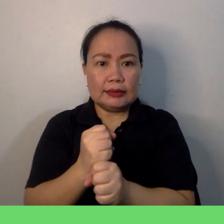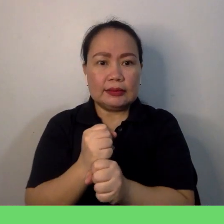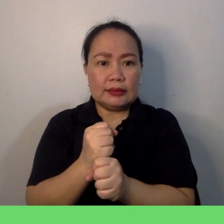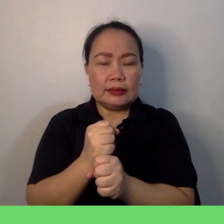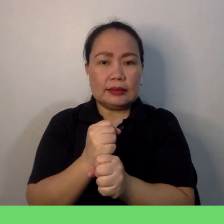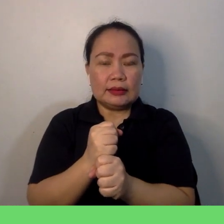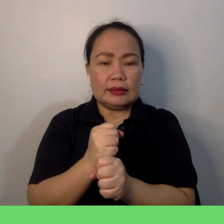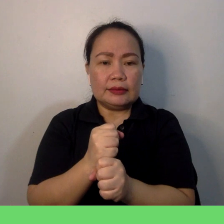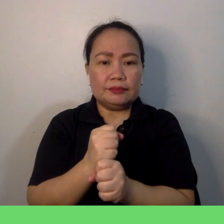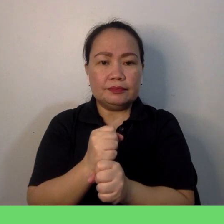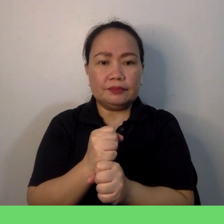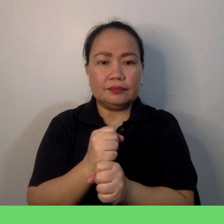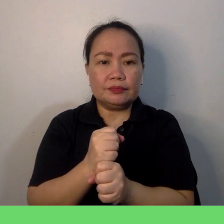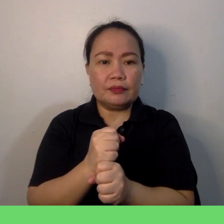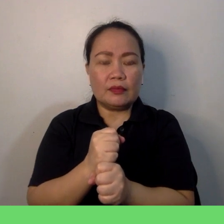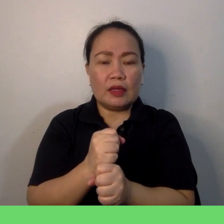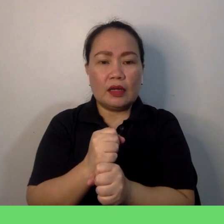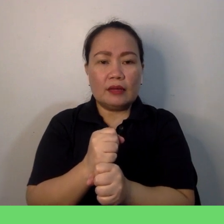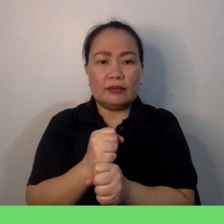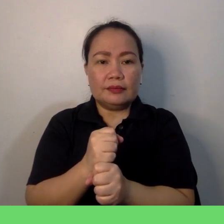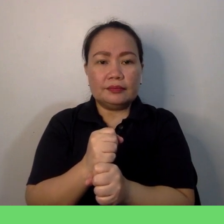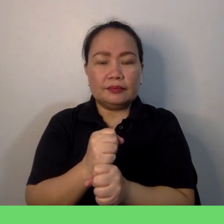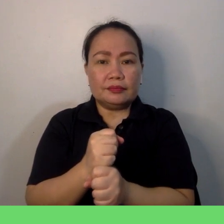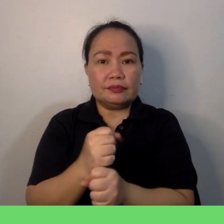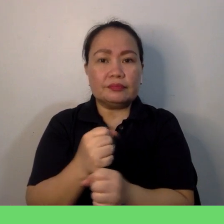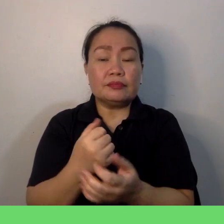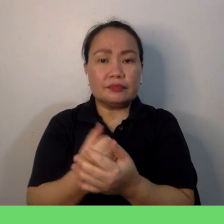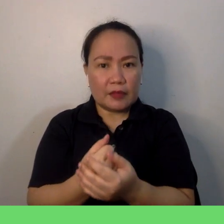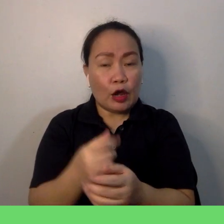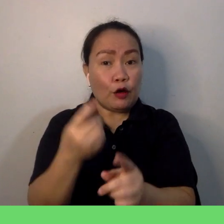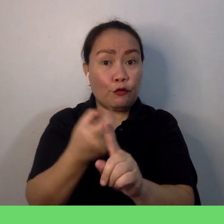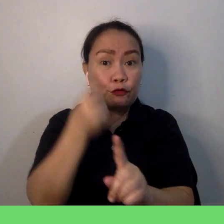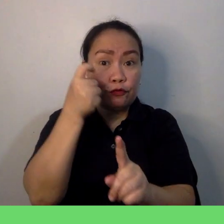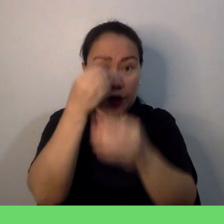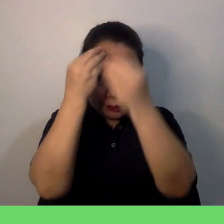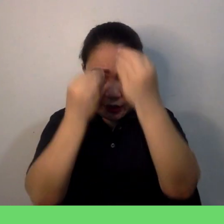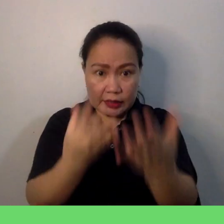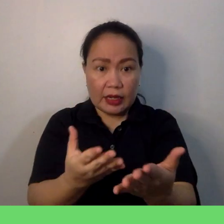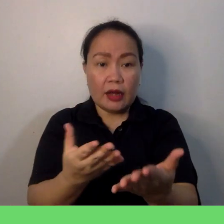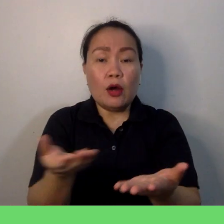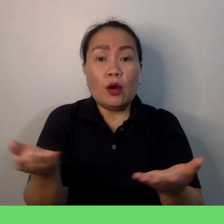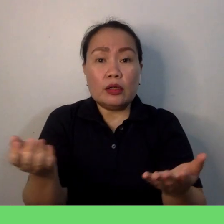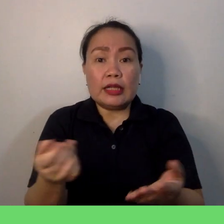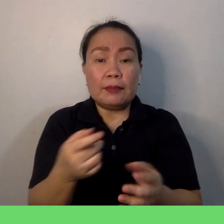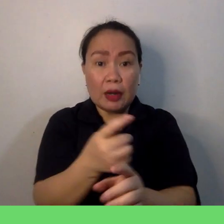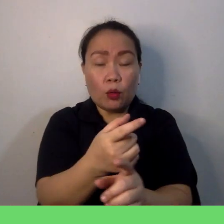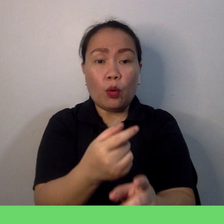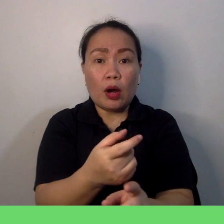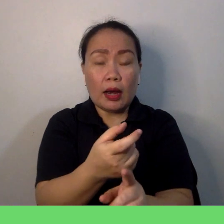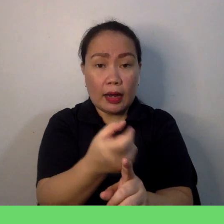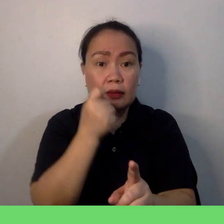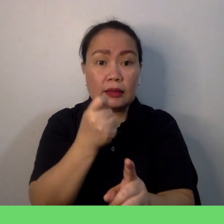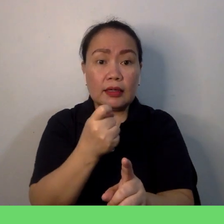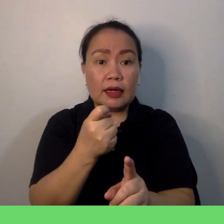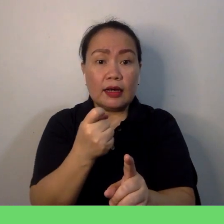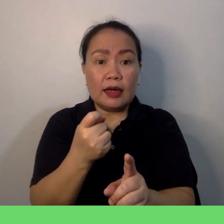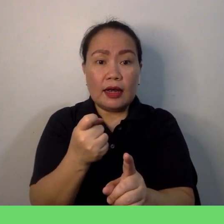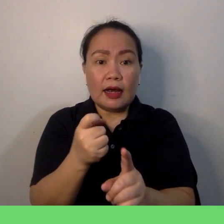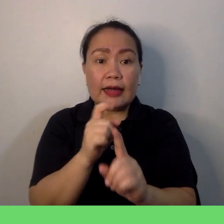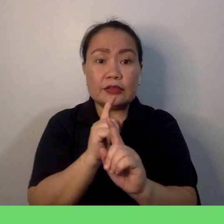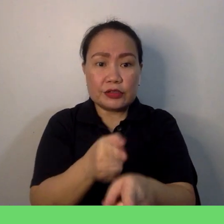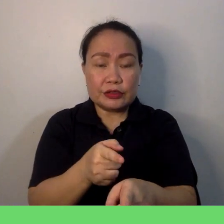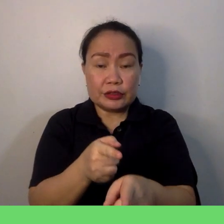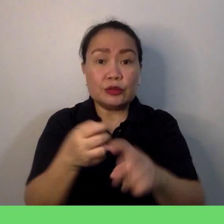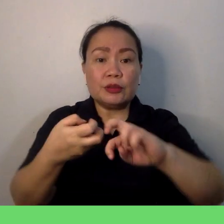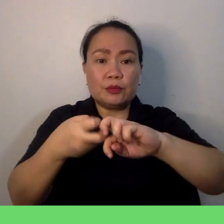your data, this is from which conclusions can be drawn to answer the problem posed at the start of the study. So, sabi